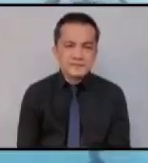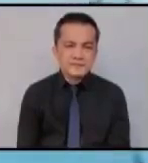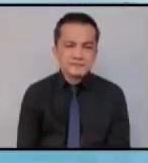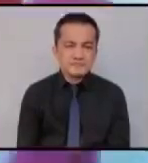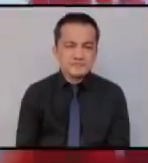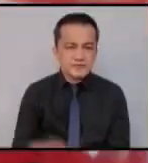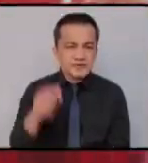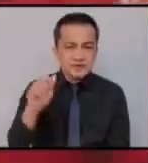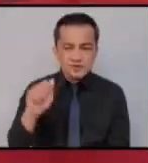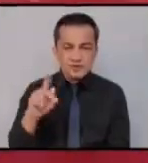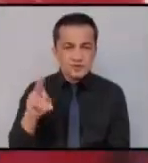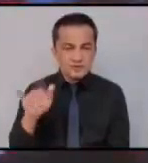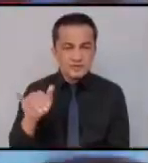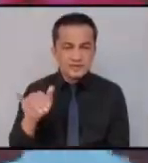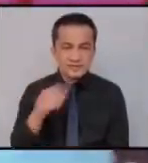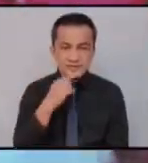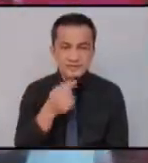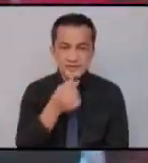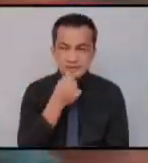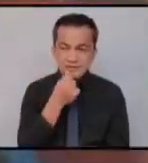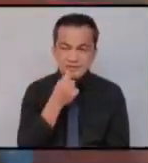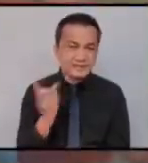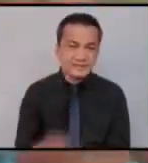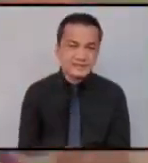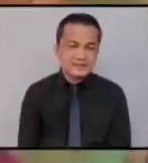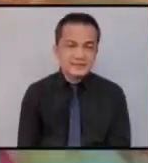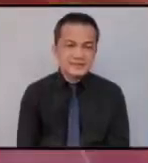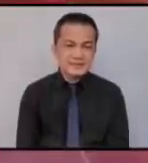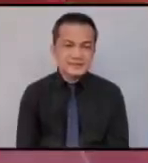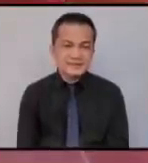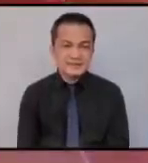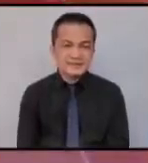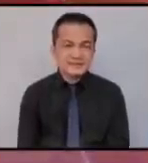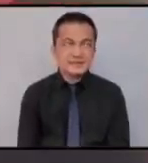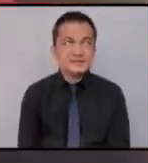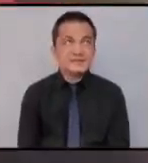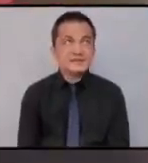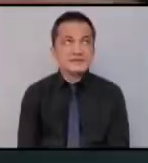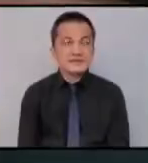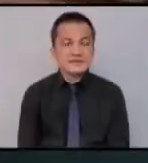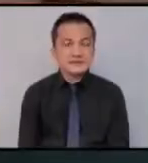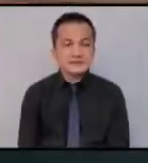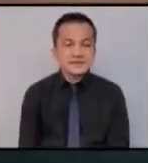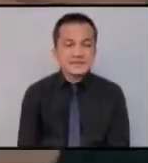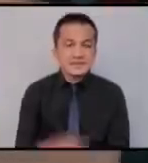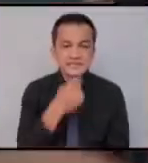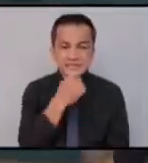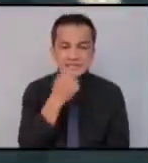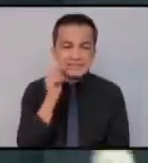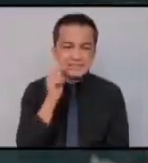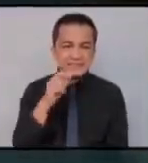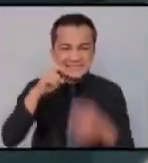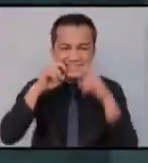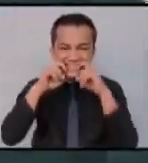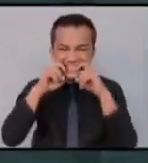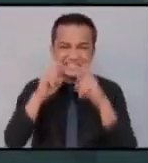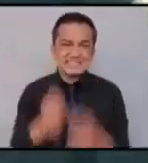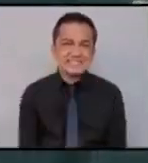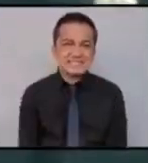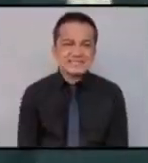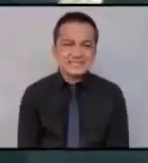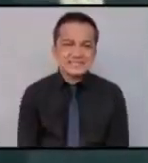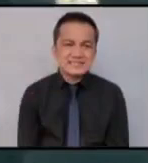referee? So, ito guys, mga ka-RSP, yung ngipin o yung pangil, dalawa. Yung ngipin po niya. Ayan